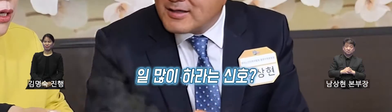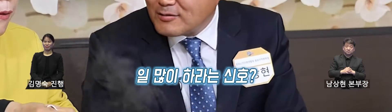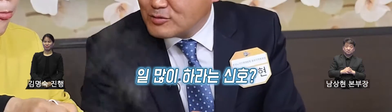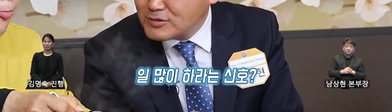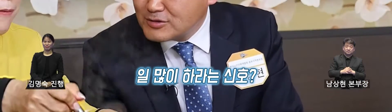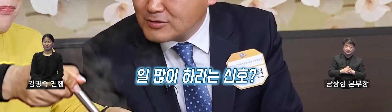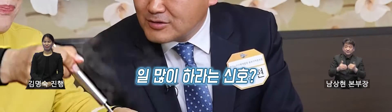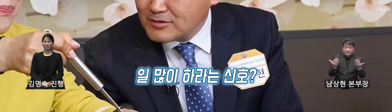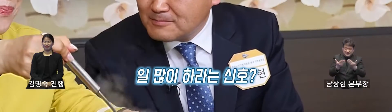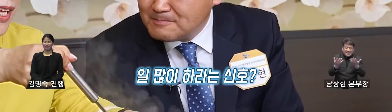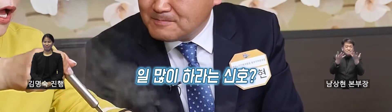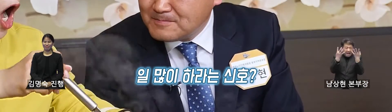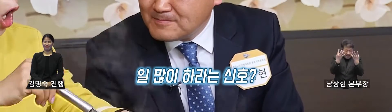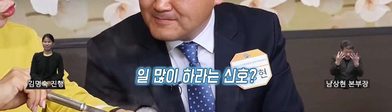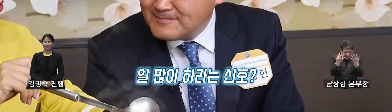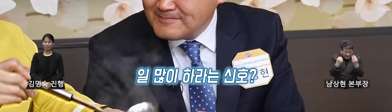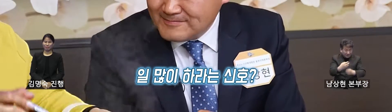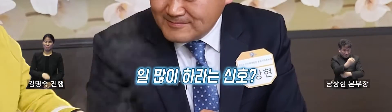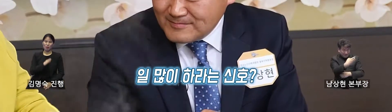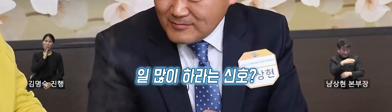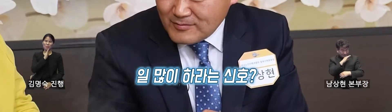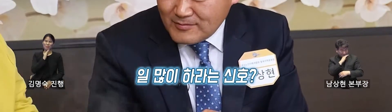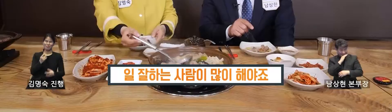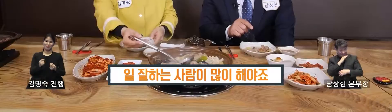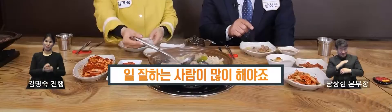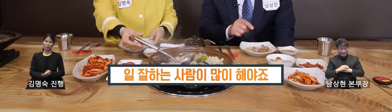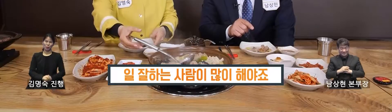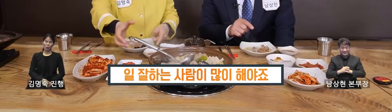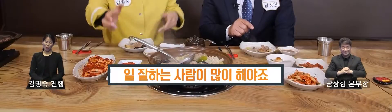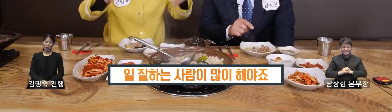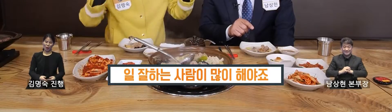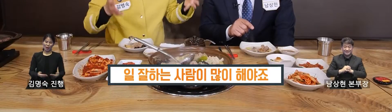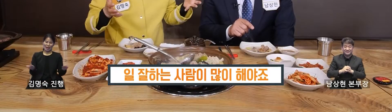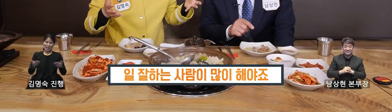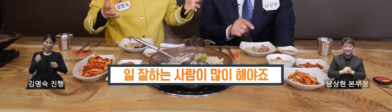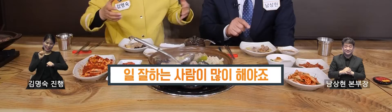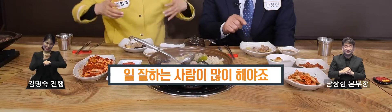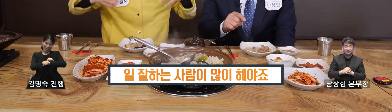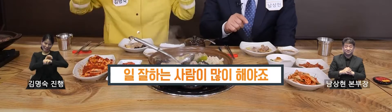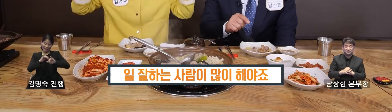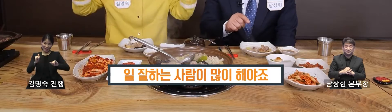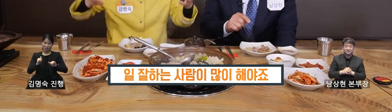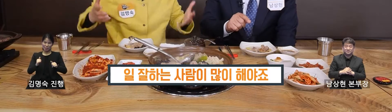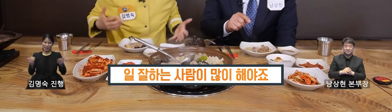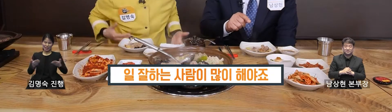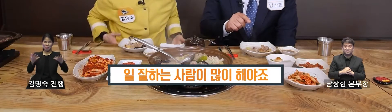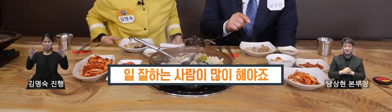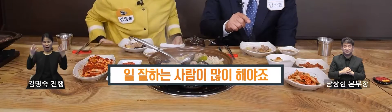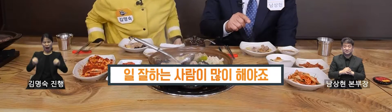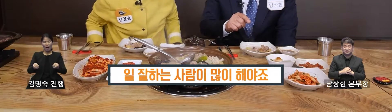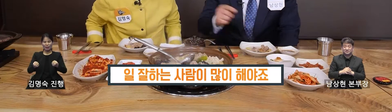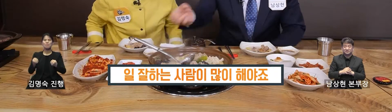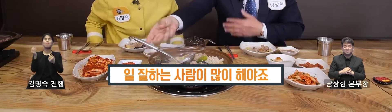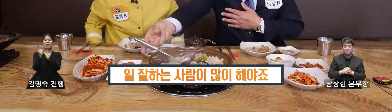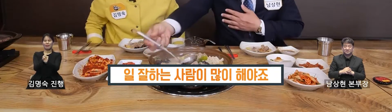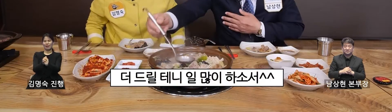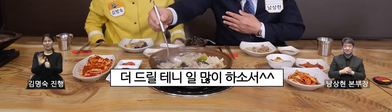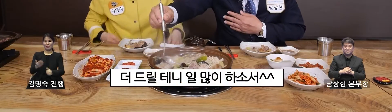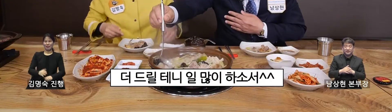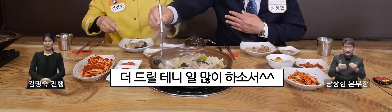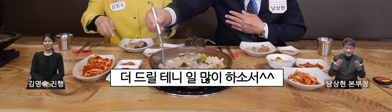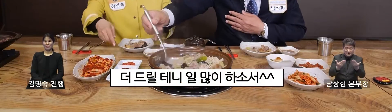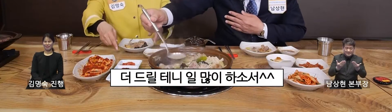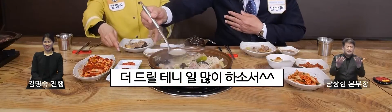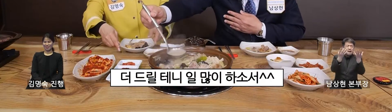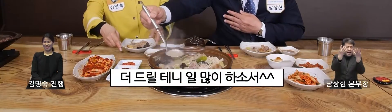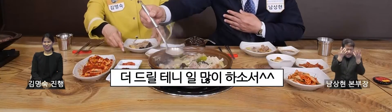일 많이 하라고 그러시는 거죠? 아니, 또 원래 일 잘하는 분들이 일을 또 많이 해주셔야. 아, 그럼 일 많이